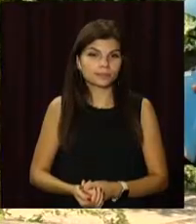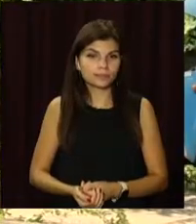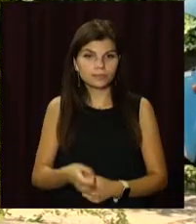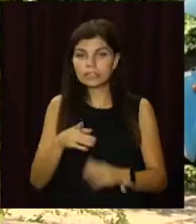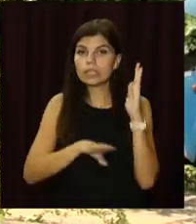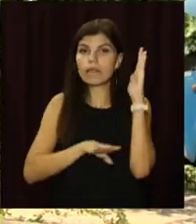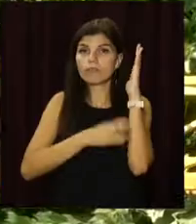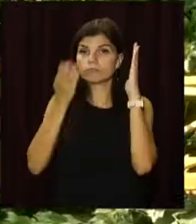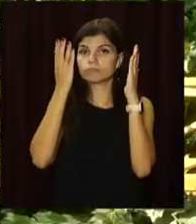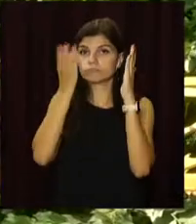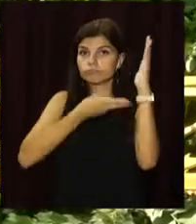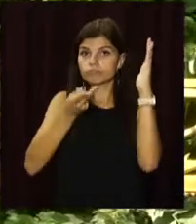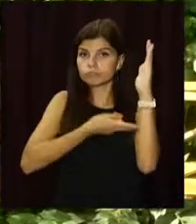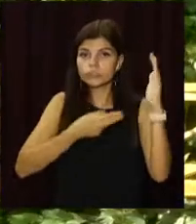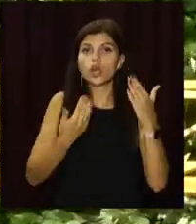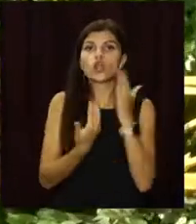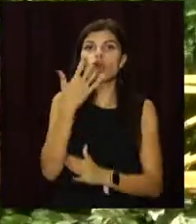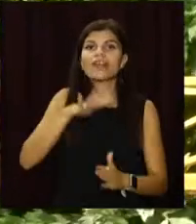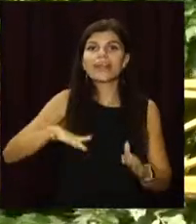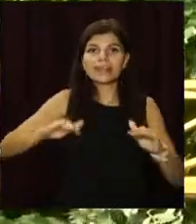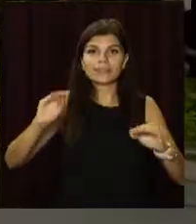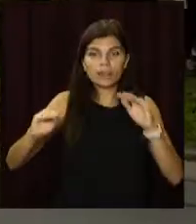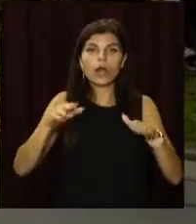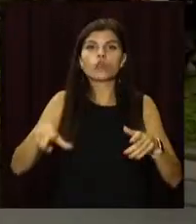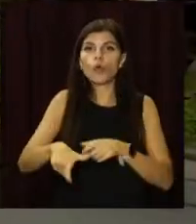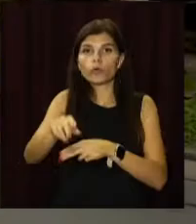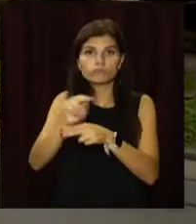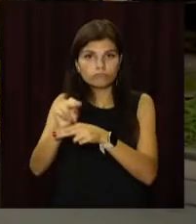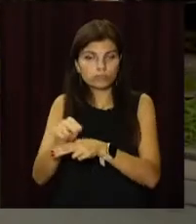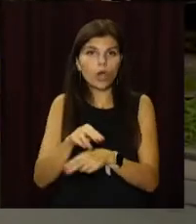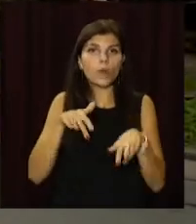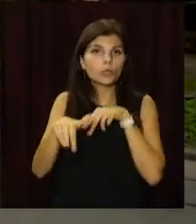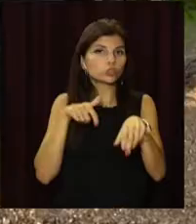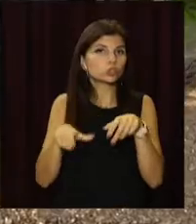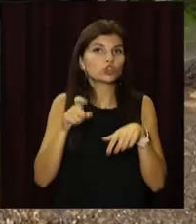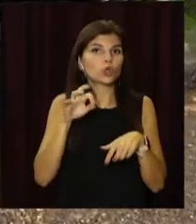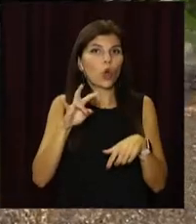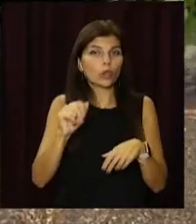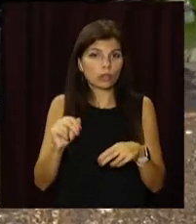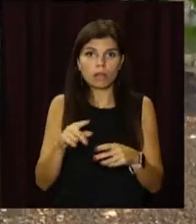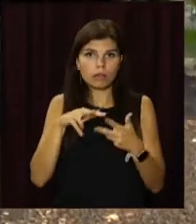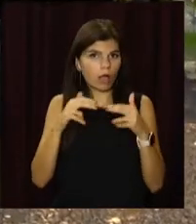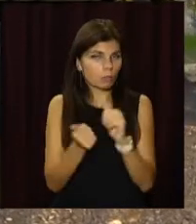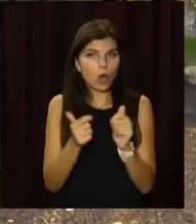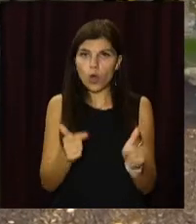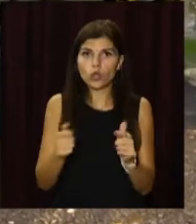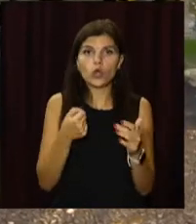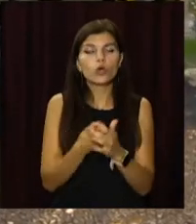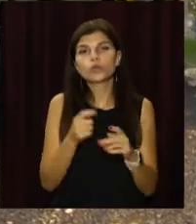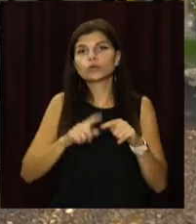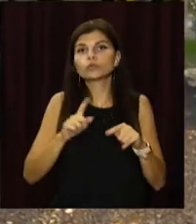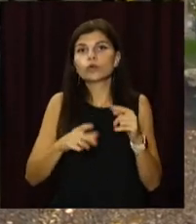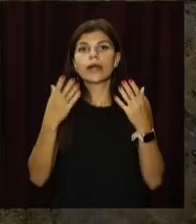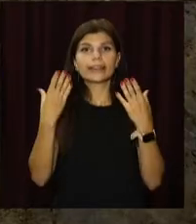Обрізають дерева, встановлюють нові дитячі майданчики, лагодять дороги і пішохідні зони. У Кам'янському кипить робота. Місто готується до чергового